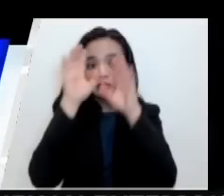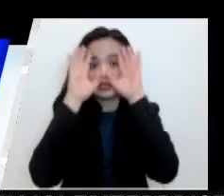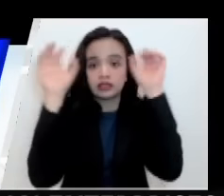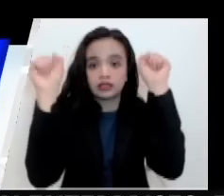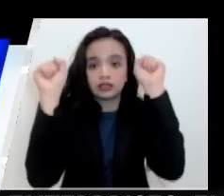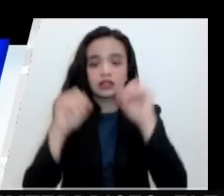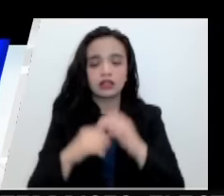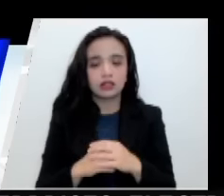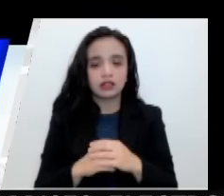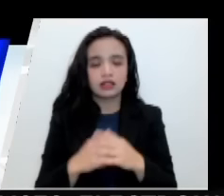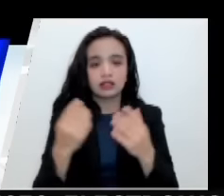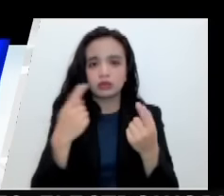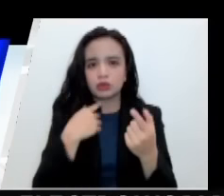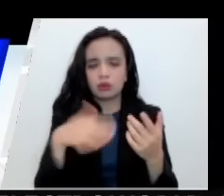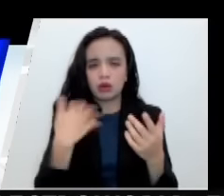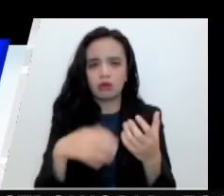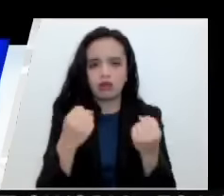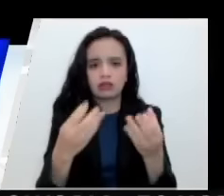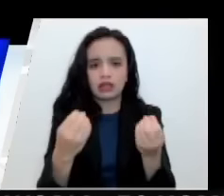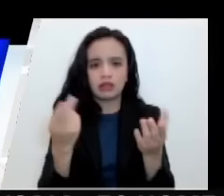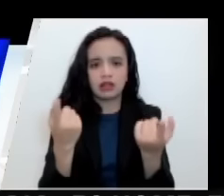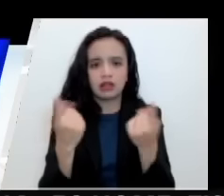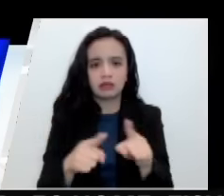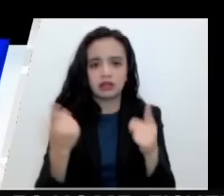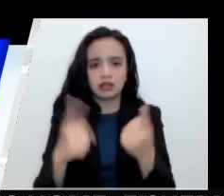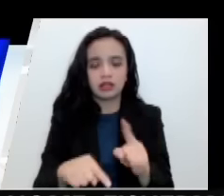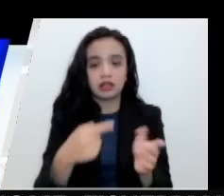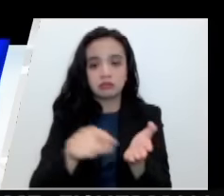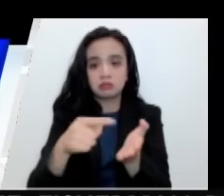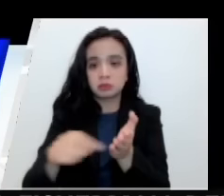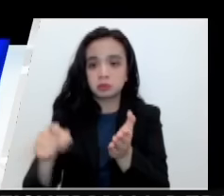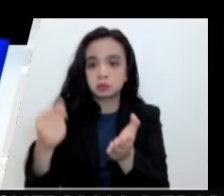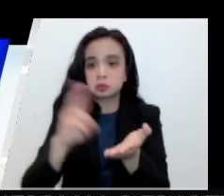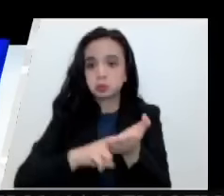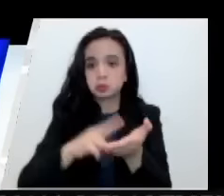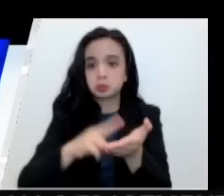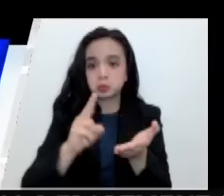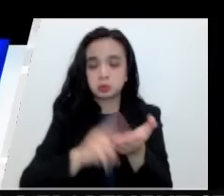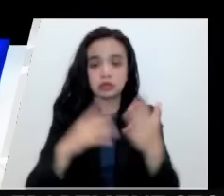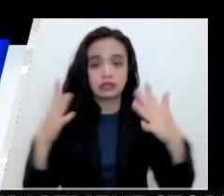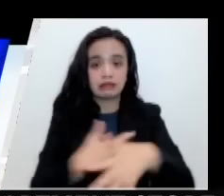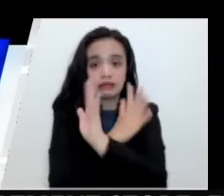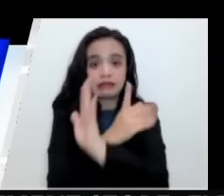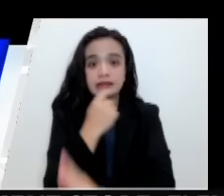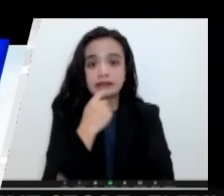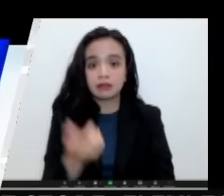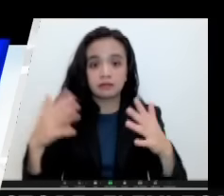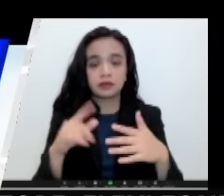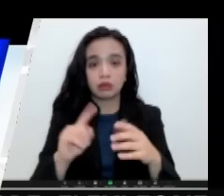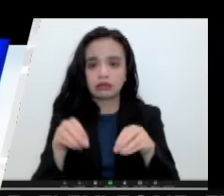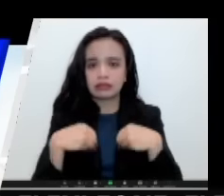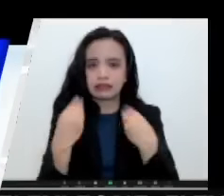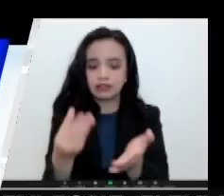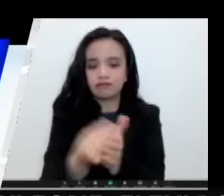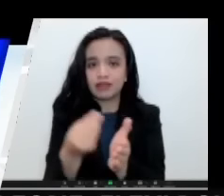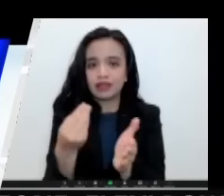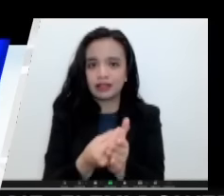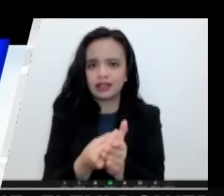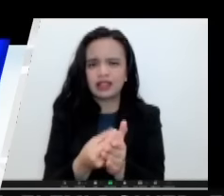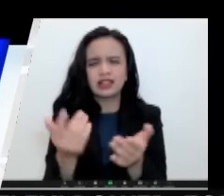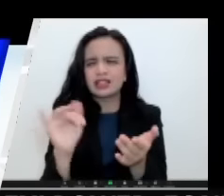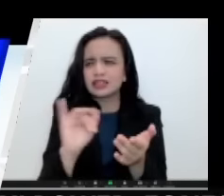nangyayari rin anya sa Davao City. Sabi pa ni Duterte, ang pamimigay ng pera ay ginagawa anya para madaliin ang tsa-tsa